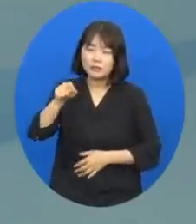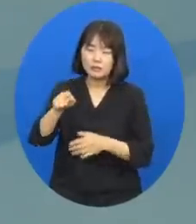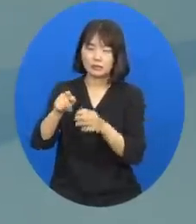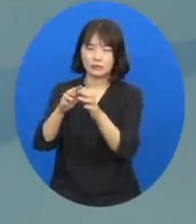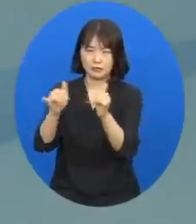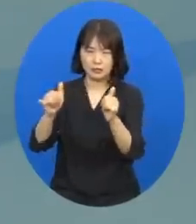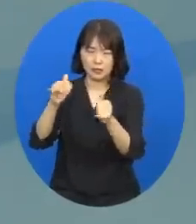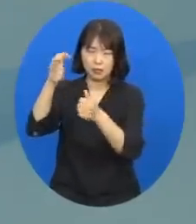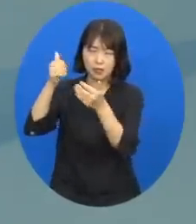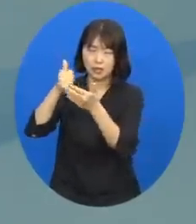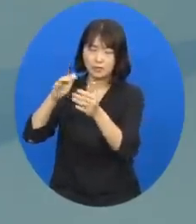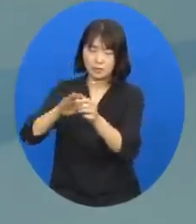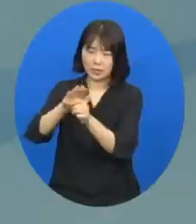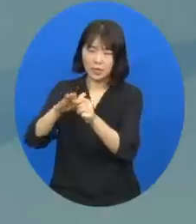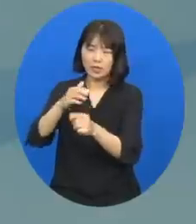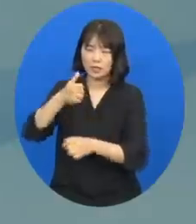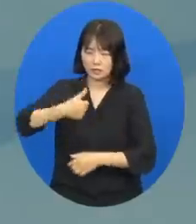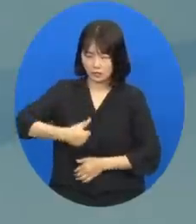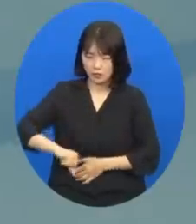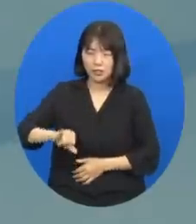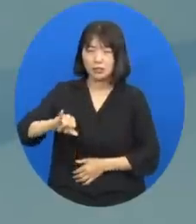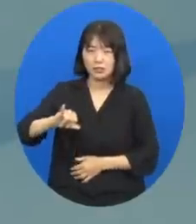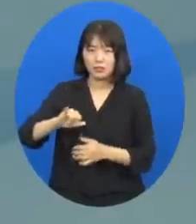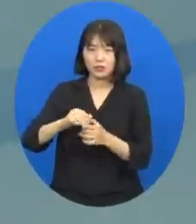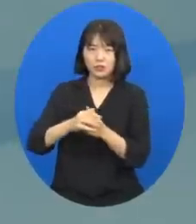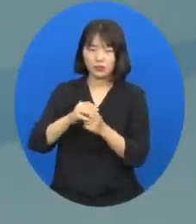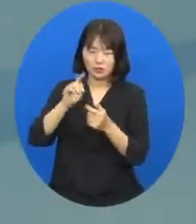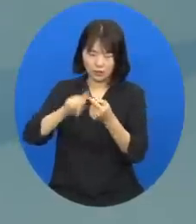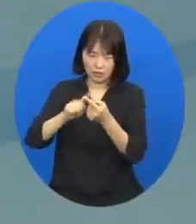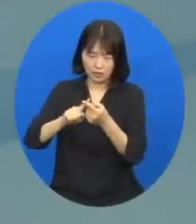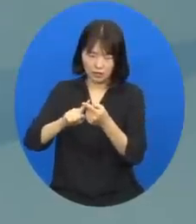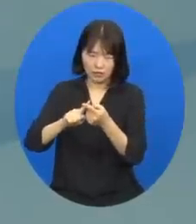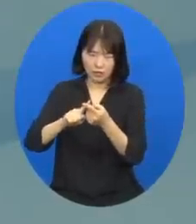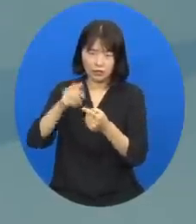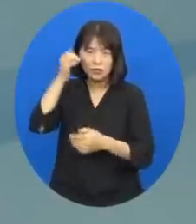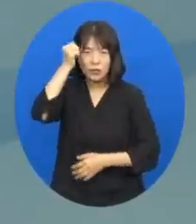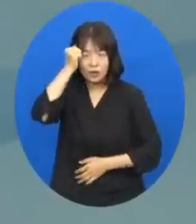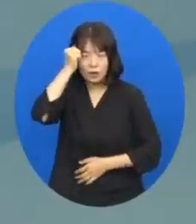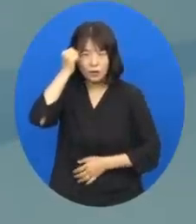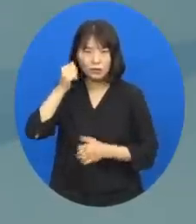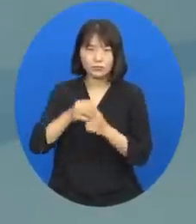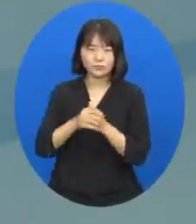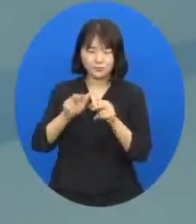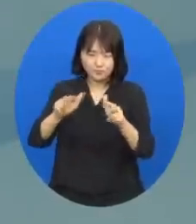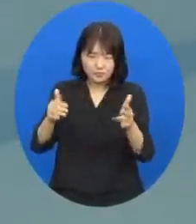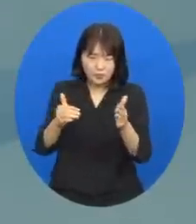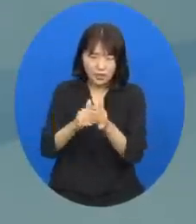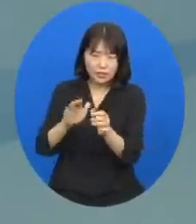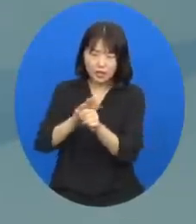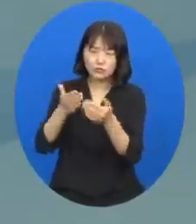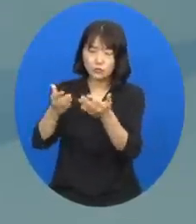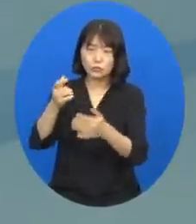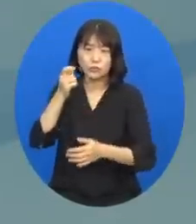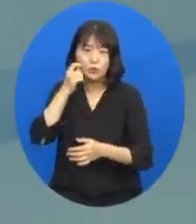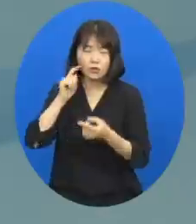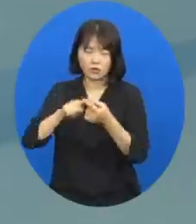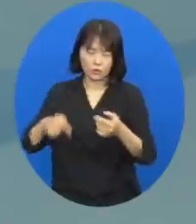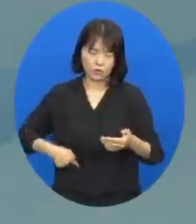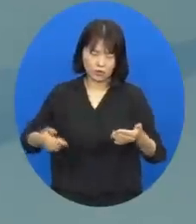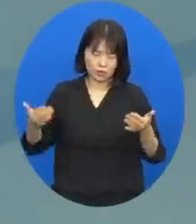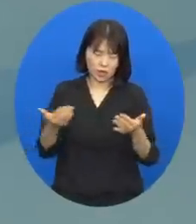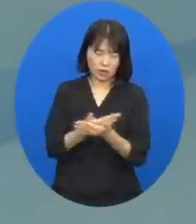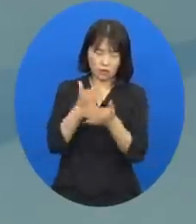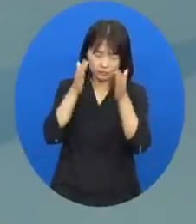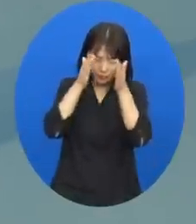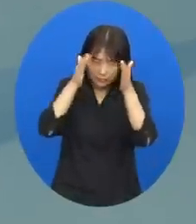줄이 계속 지그시 피 흘려 죽으신 영혼 님을 기억하게 해 주시고 질까지 그렇지 못했던 것을 회 깨어보니 주여 우리의 시야를 발표시